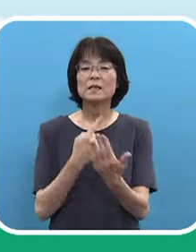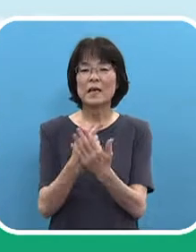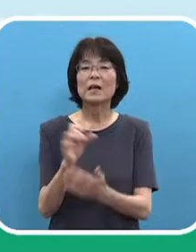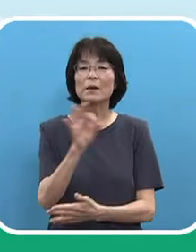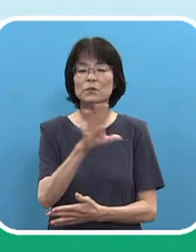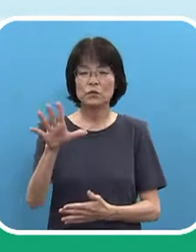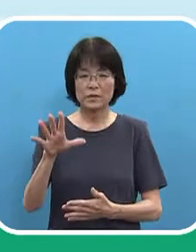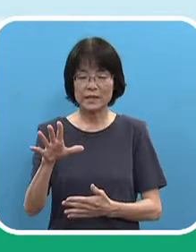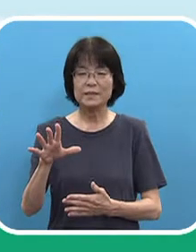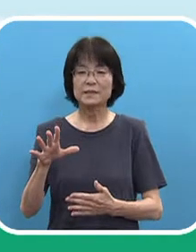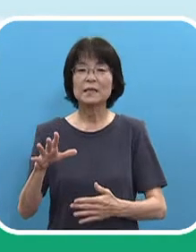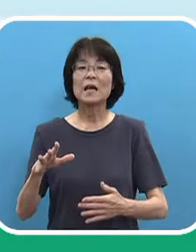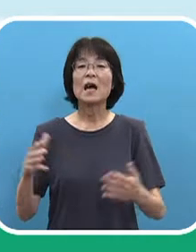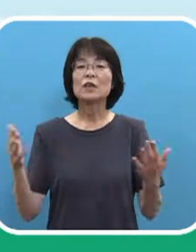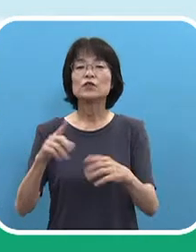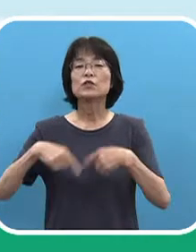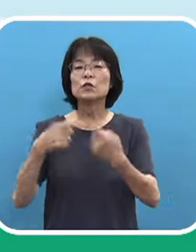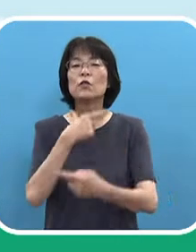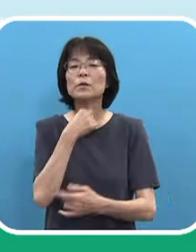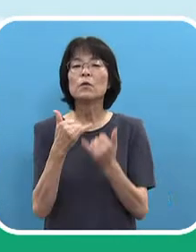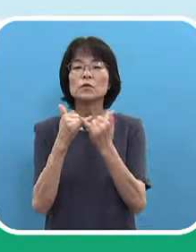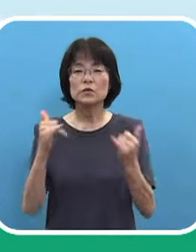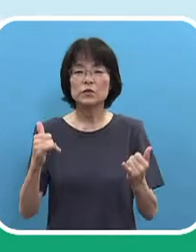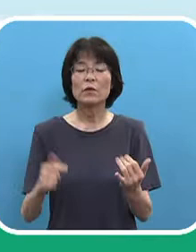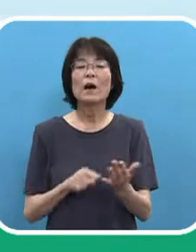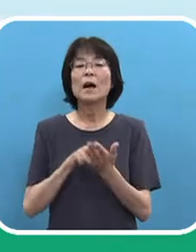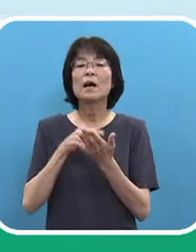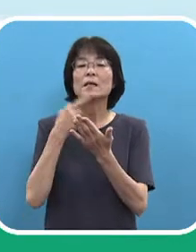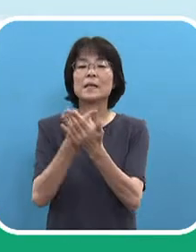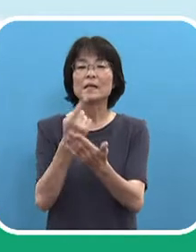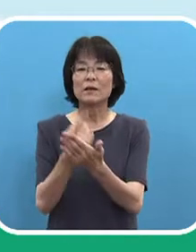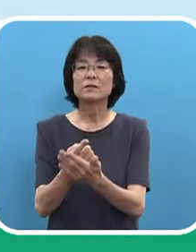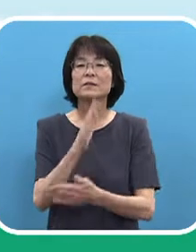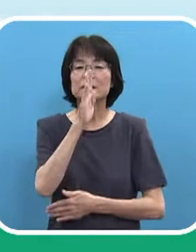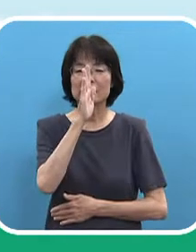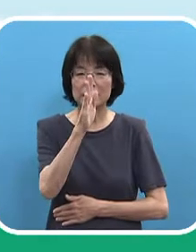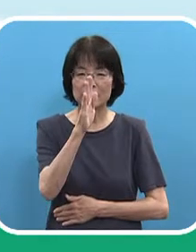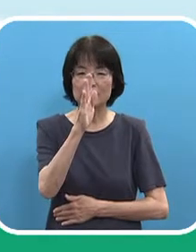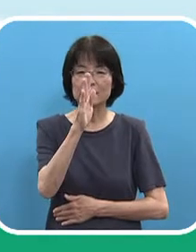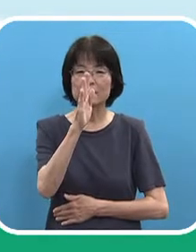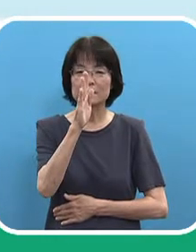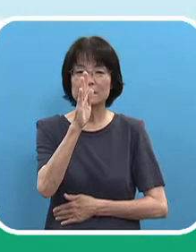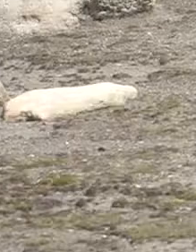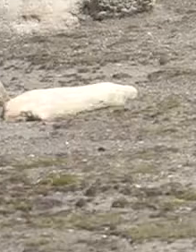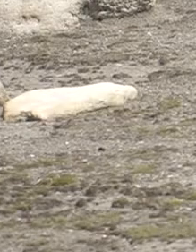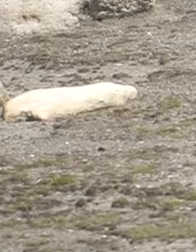場は無料です。県内就職を希望する学生の皆さんはぜひご参加ください。